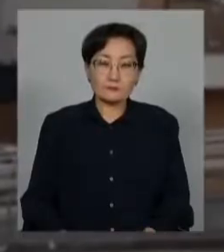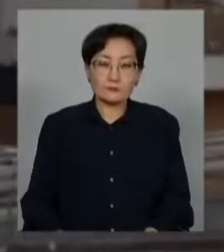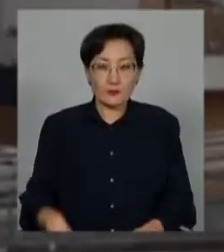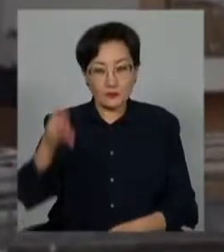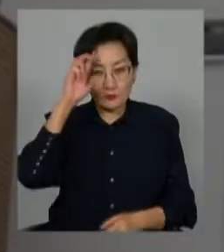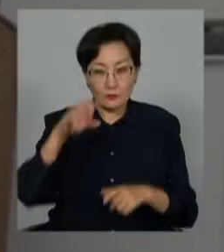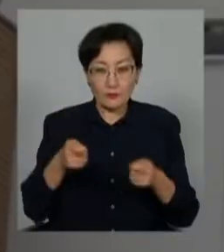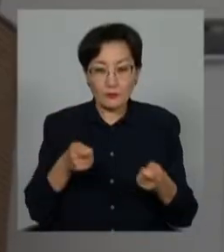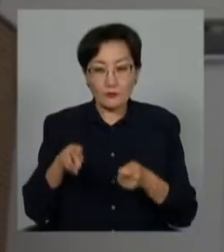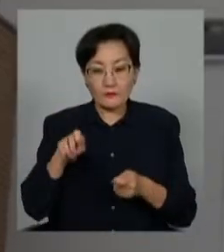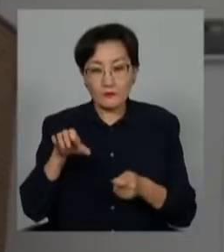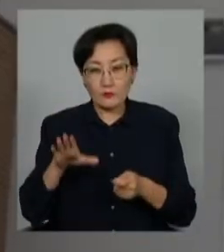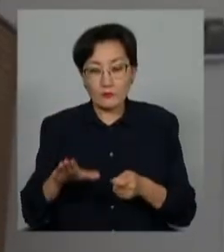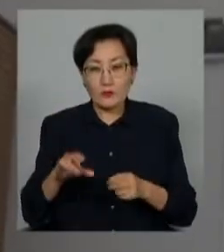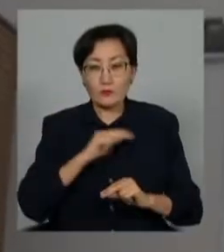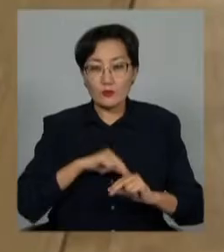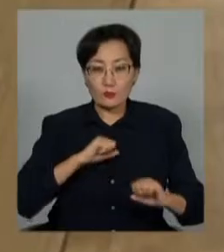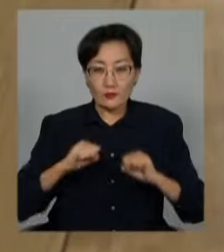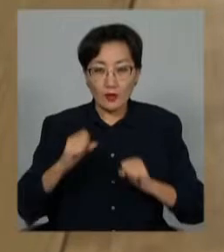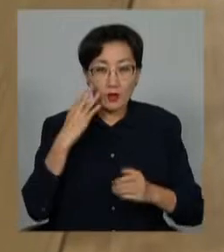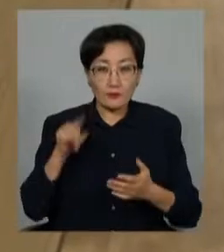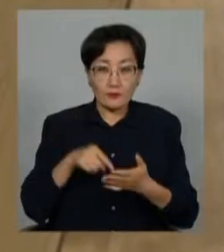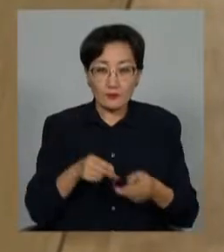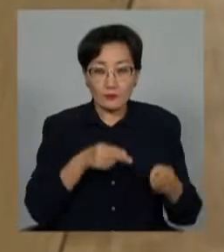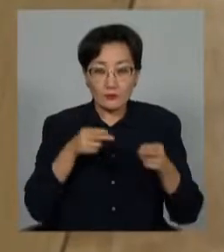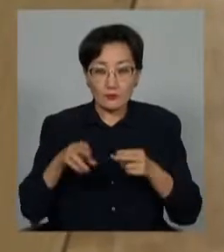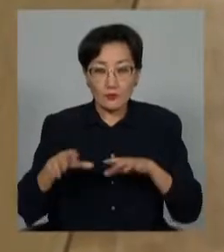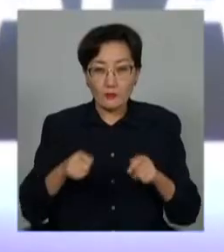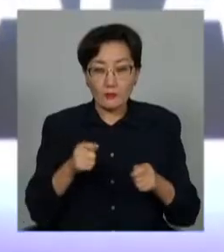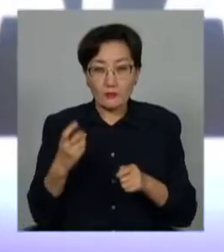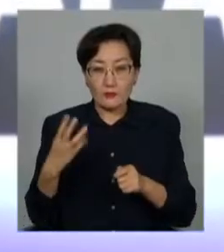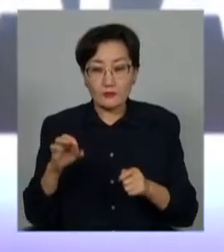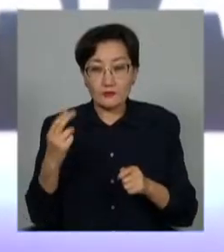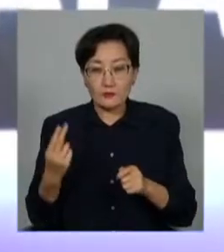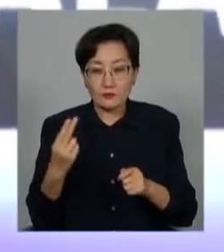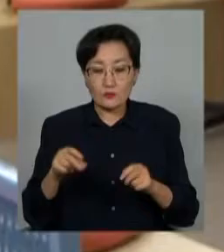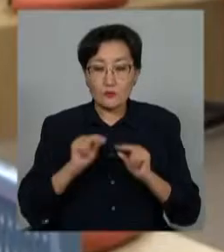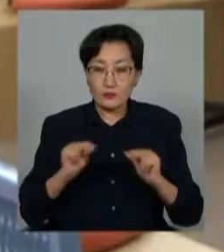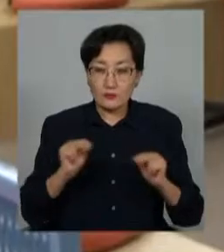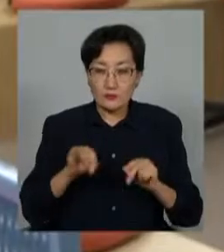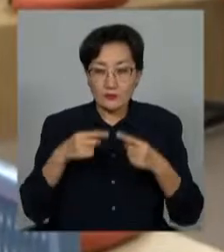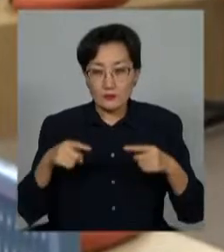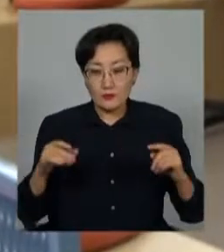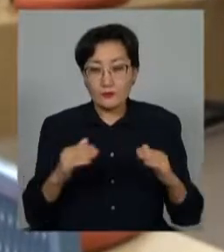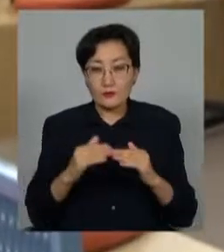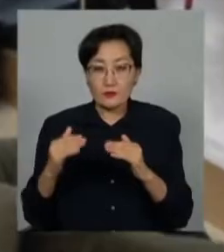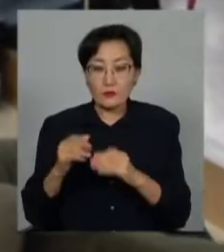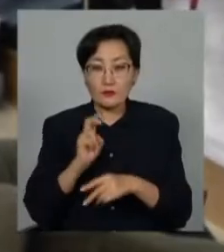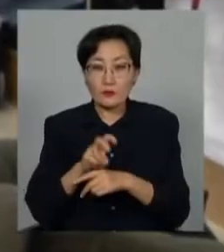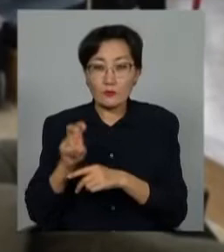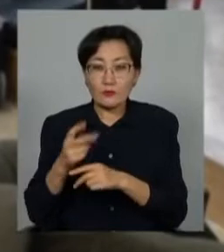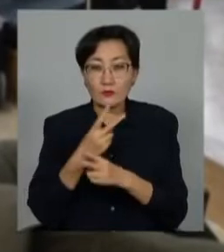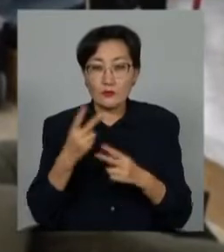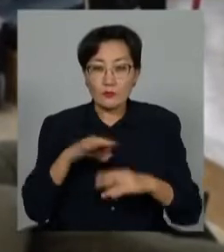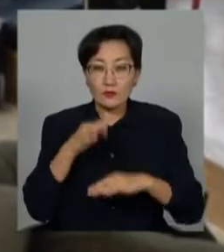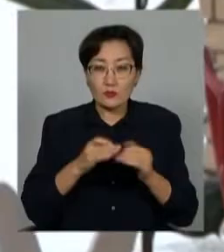Мемлекет басшысы Қасым Жомарт Тоқаев жұмыс сапармен Алматыға келді. Президент бірқатар әлеуметтік, білім беру және басқа да нысандарды аралап, жауапты